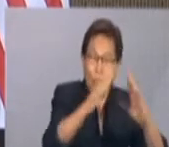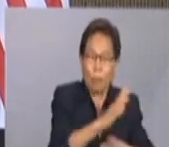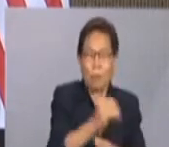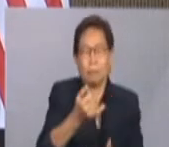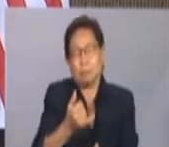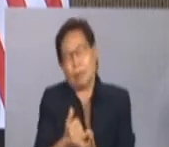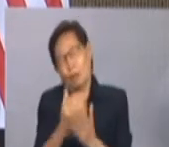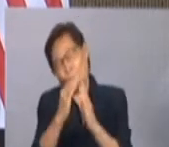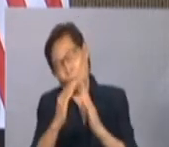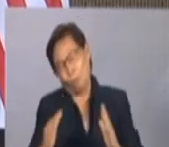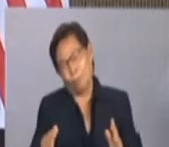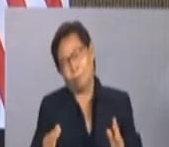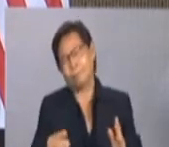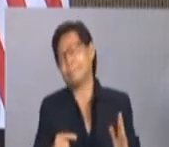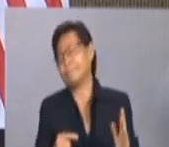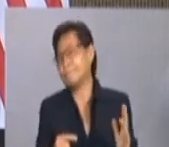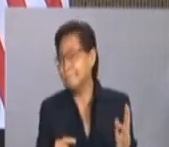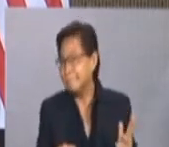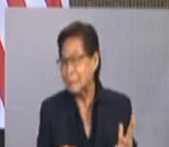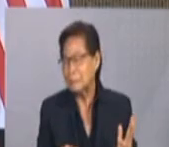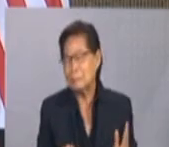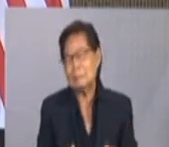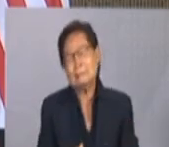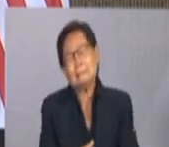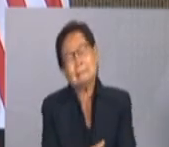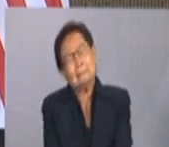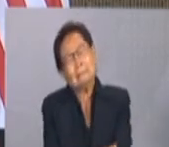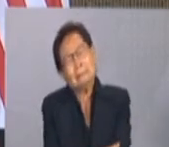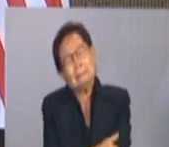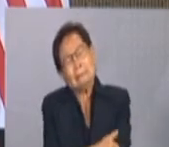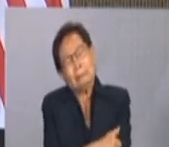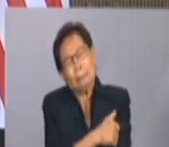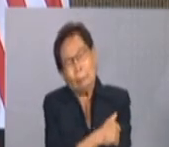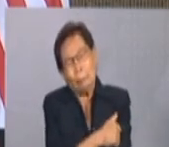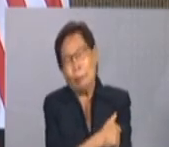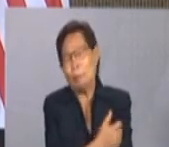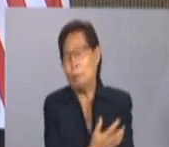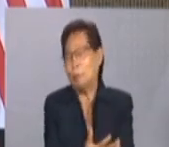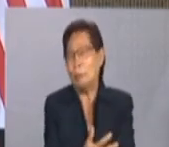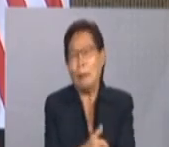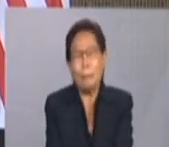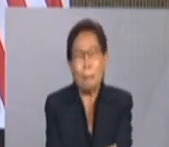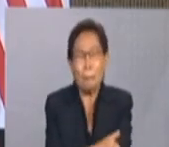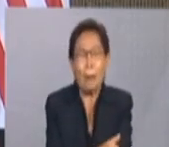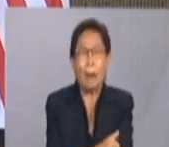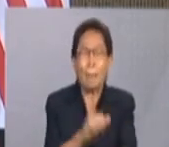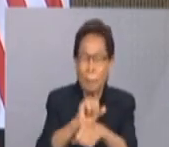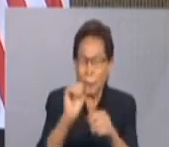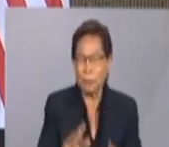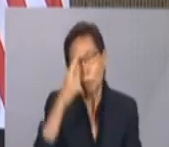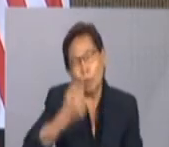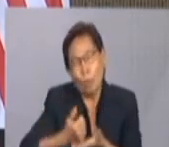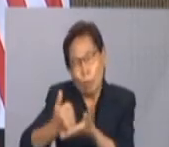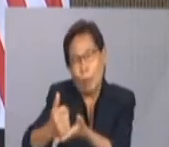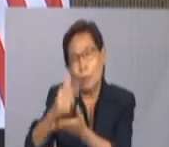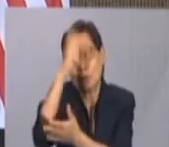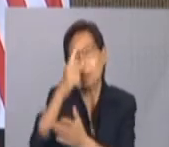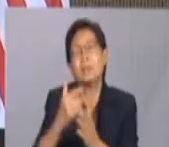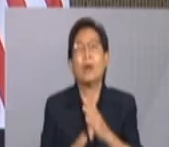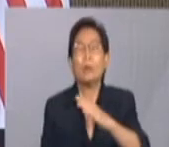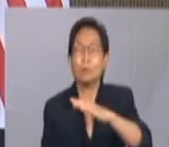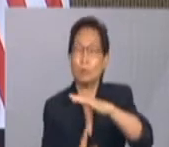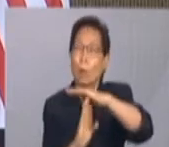di rumah merupakan pengorbanan besar para pekerja dalam membantu kerajaan menangani